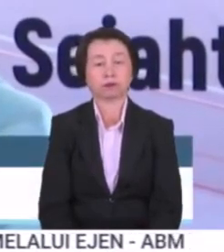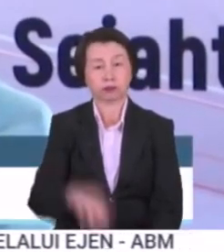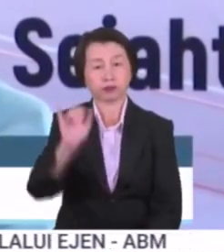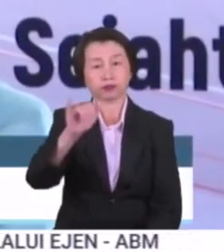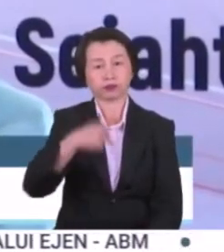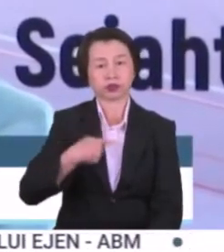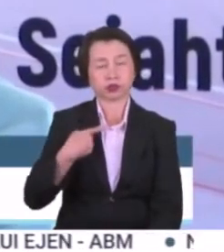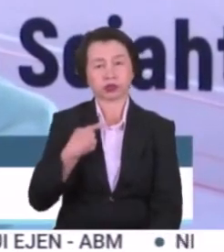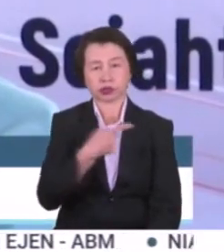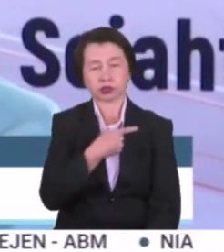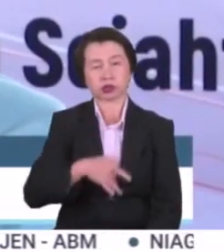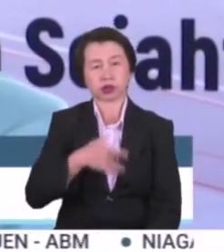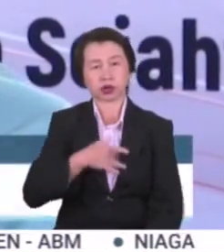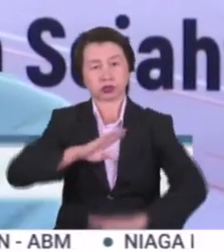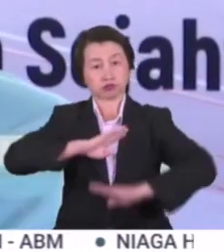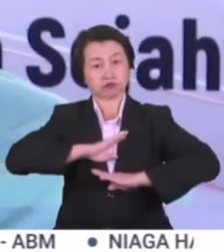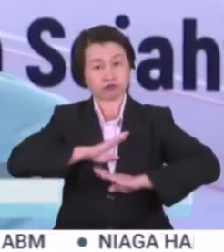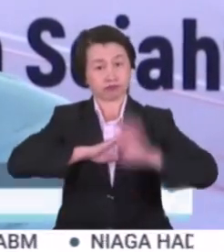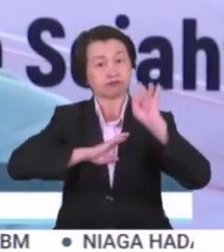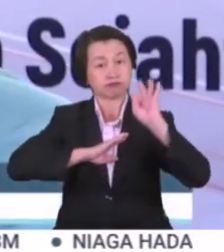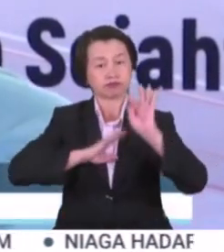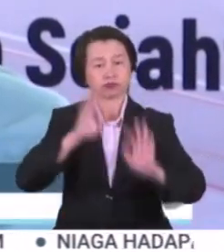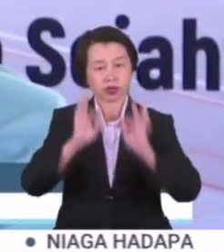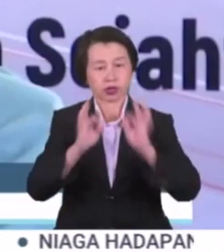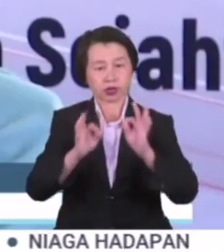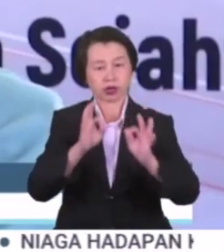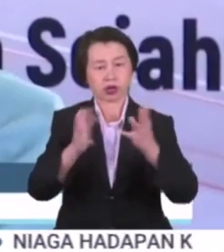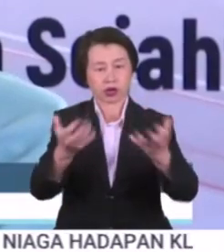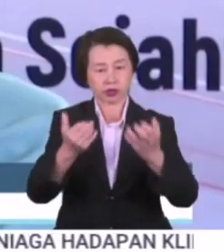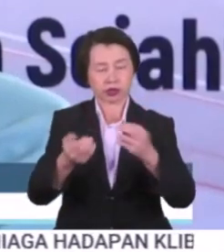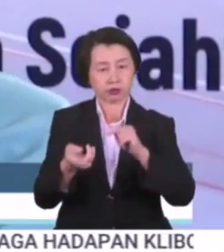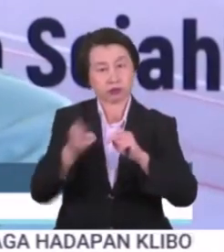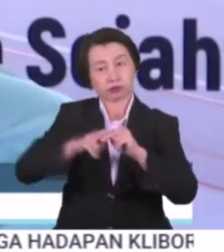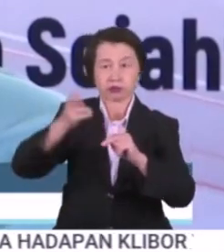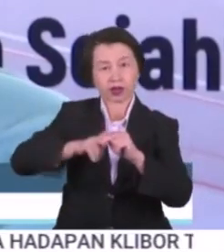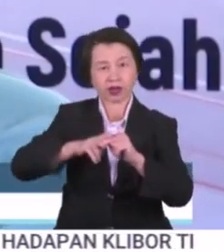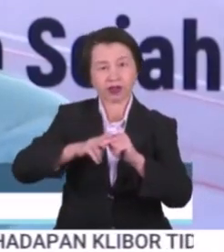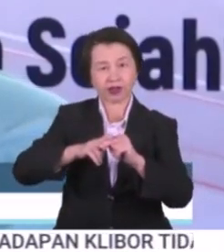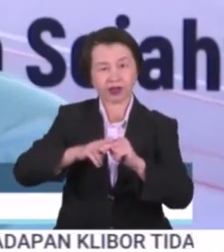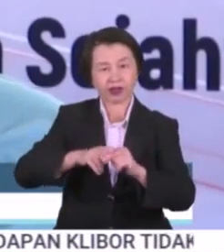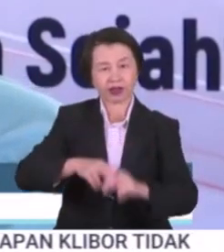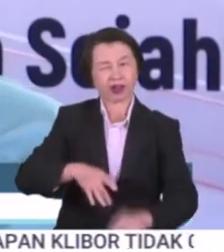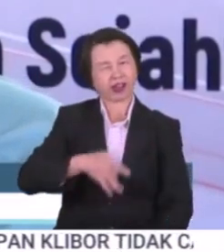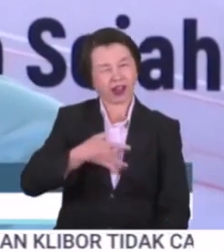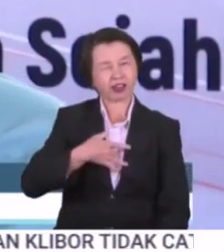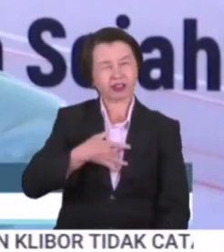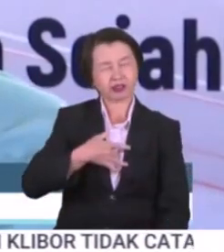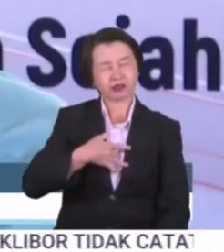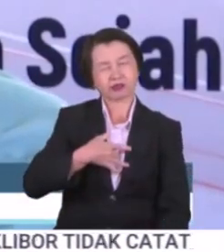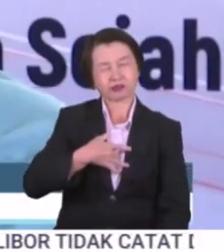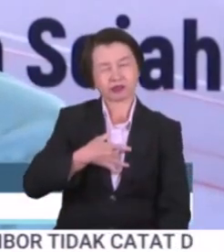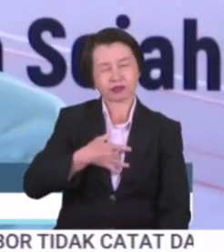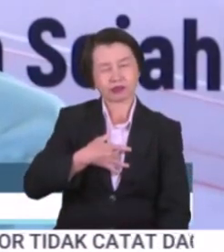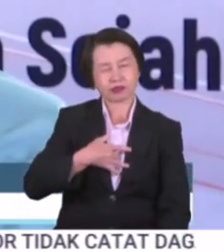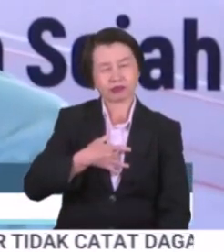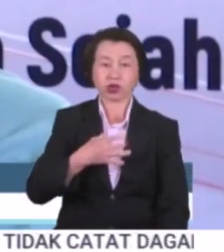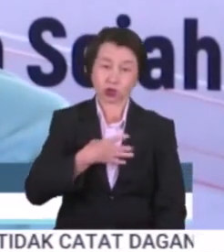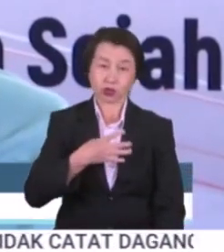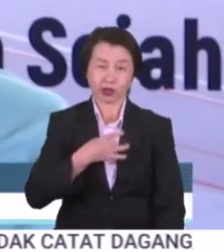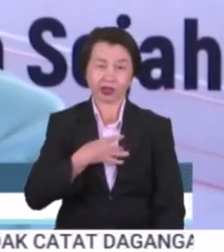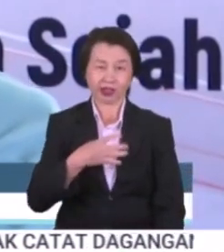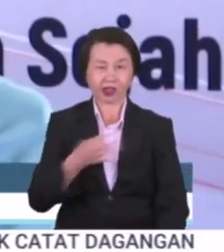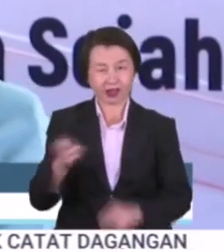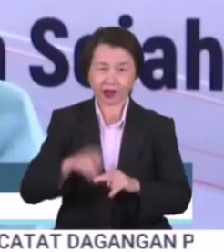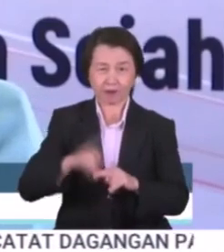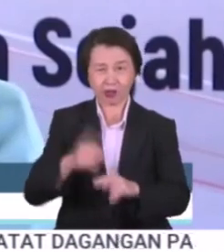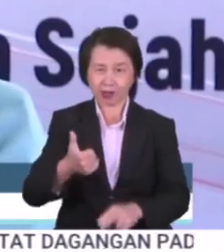Kita rasa puas hati jugalah. Tapi kalau nak ditambah lagi tu kita merasa macam suka jugalah kan.